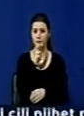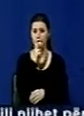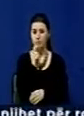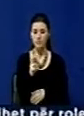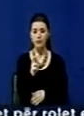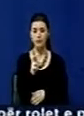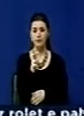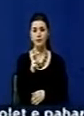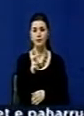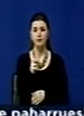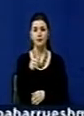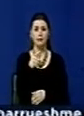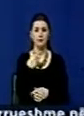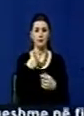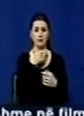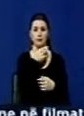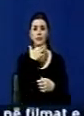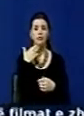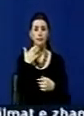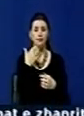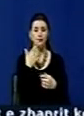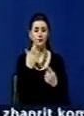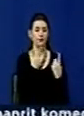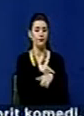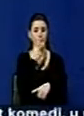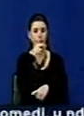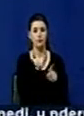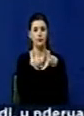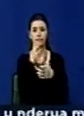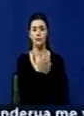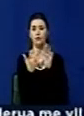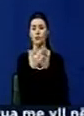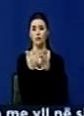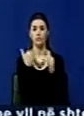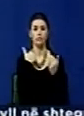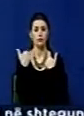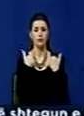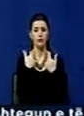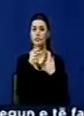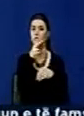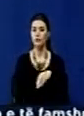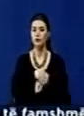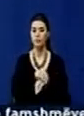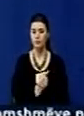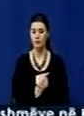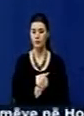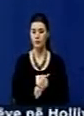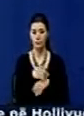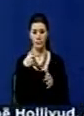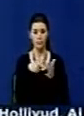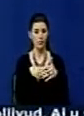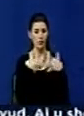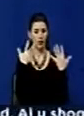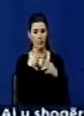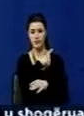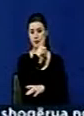më të madh që më vjen keq për pacientëve të cilët më kanë kontaktuar dhe kanë pas dëshirë të marrin shërbime shëndetësore nga unë dhe unë prej